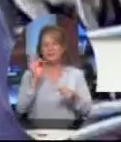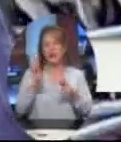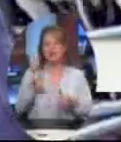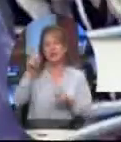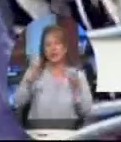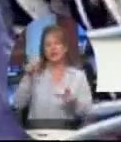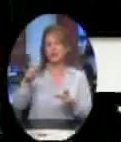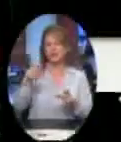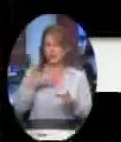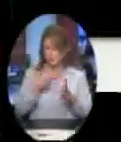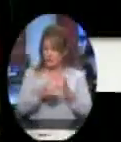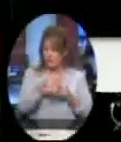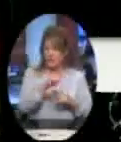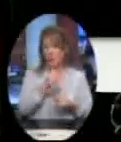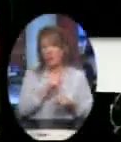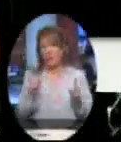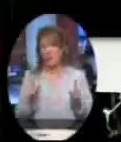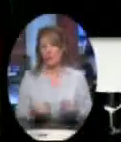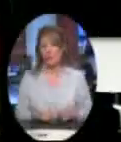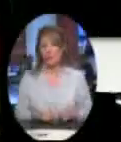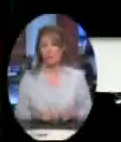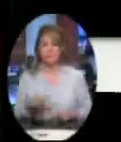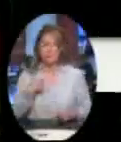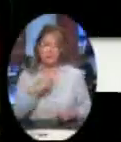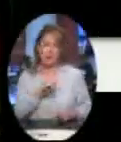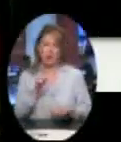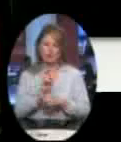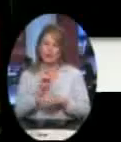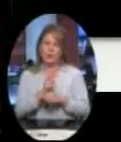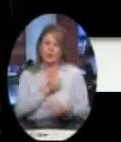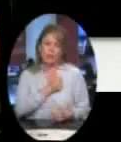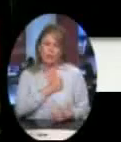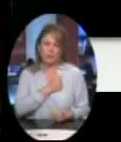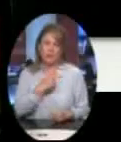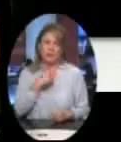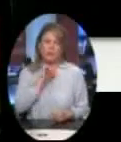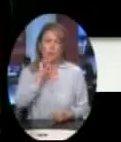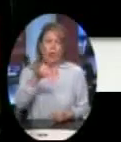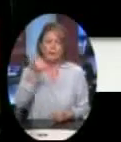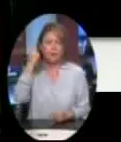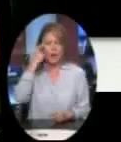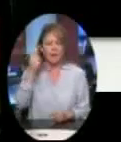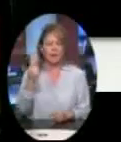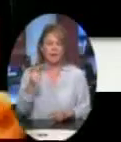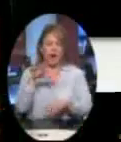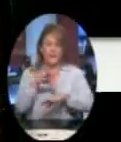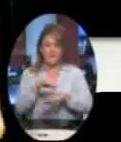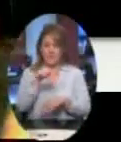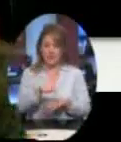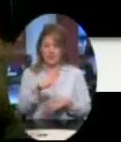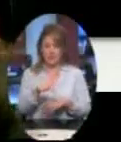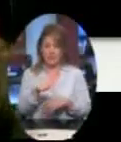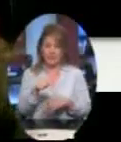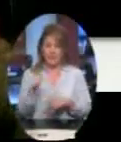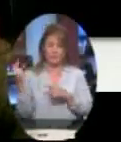לקנות אותו או לא. אני לא שומרת מצוות ואני לא רוצה לדעת שהבשר שמגיע למדינת